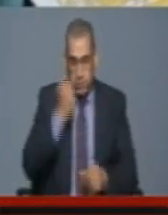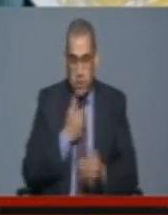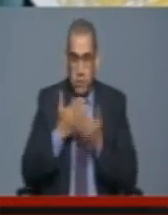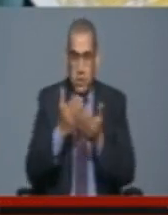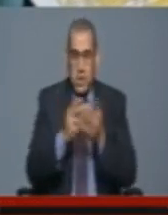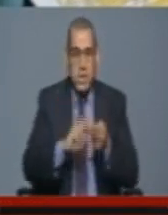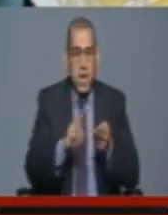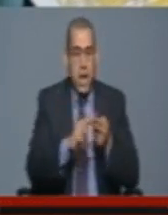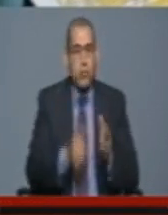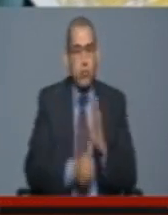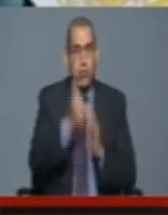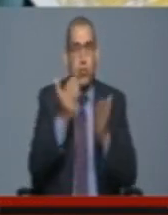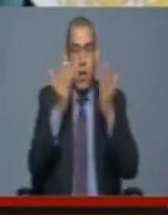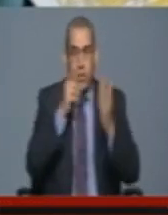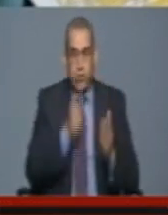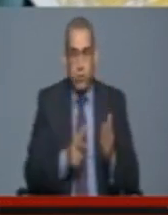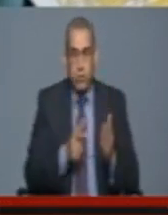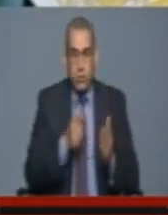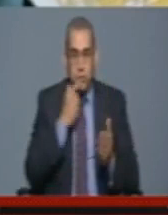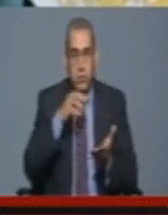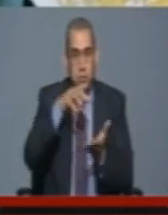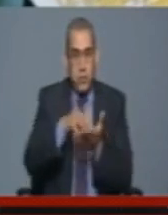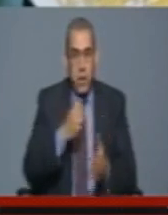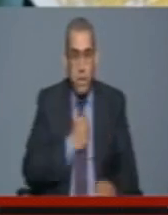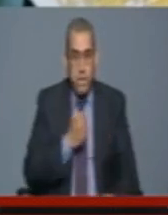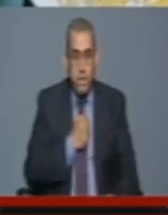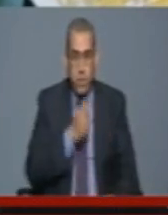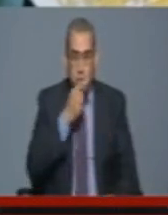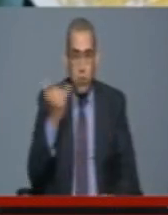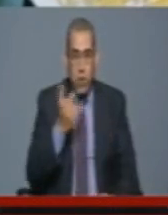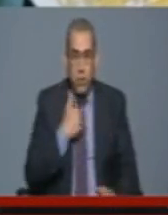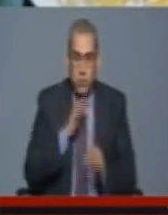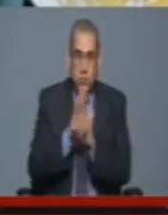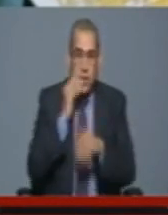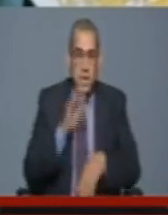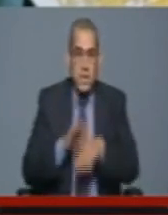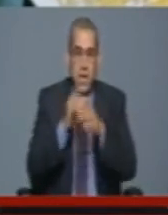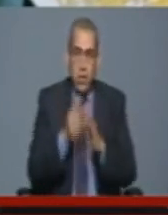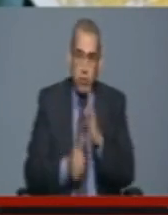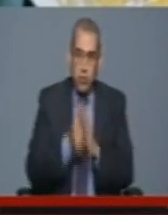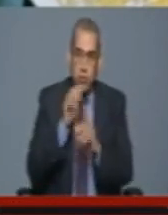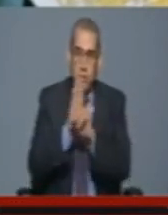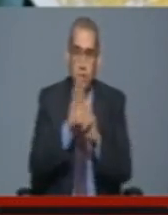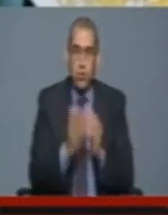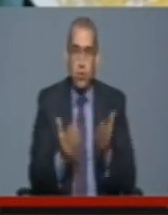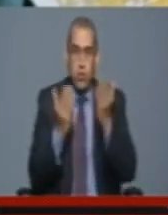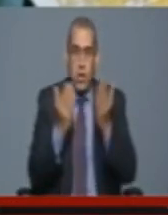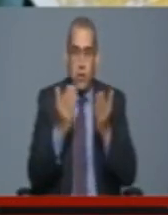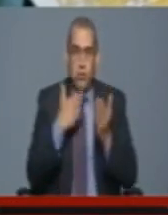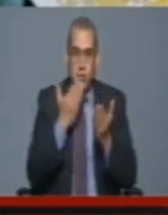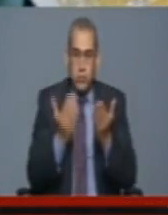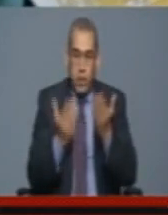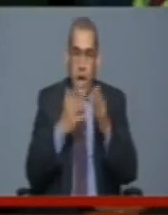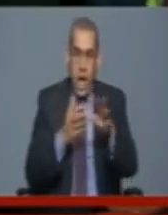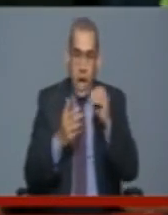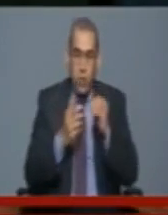بالنجاح، وتضحياتنا من أجل الإنسانية بالتوفيق، مصطفين من أجل